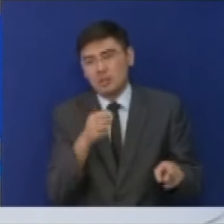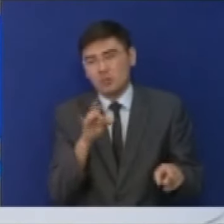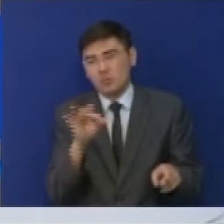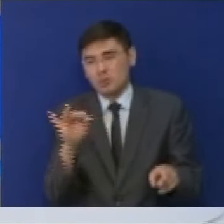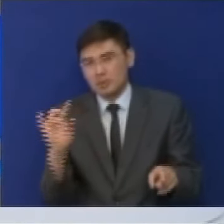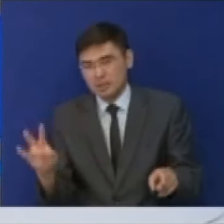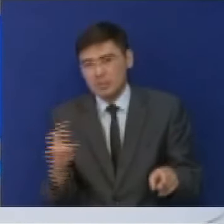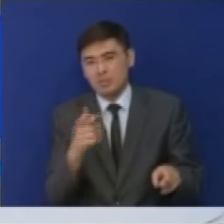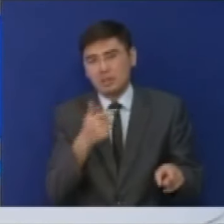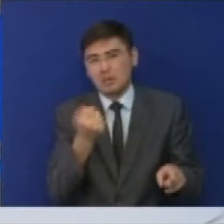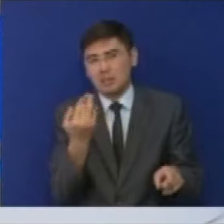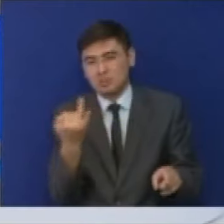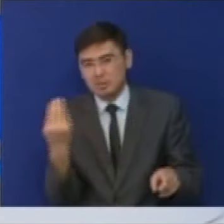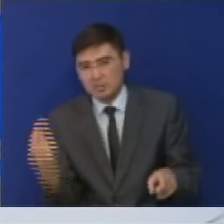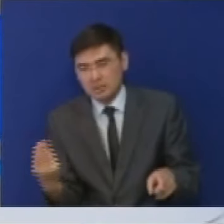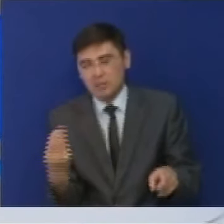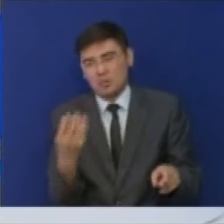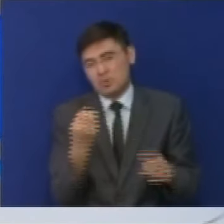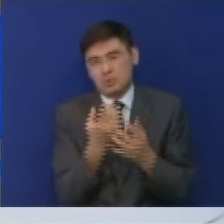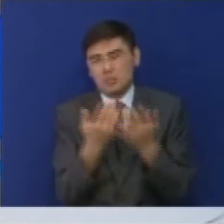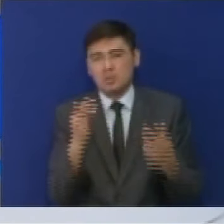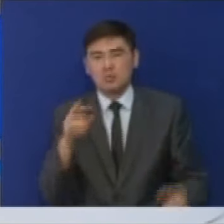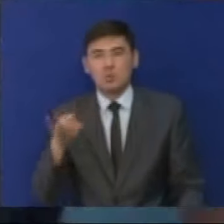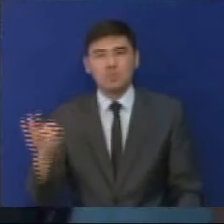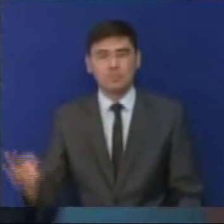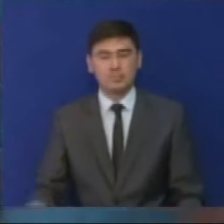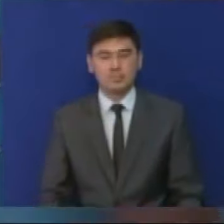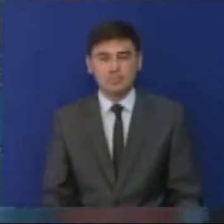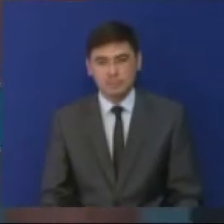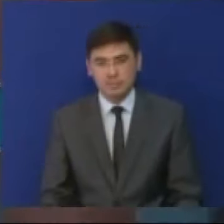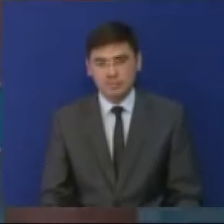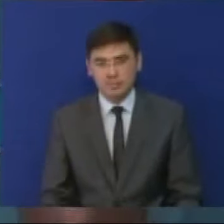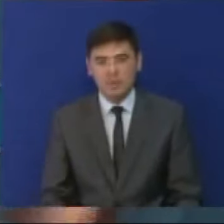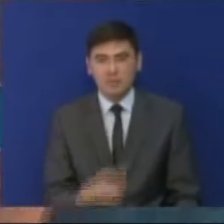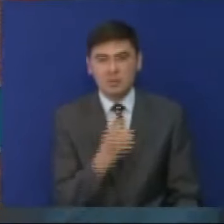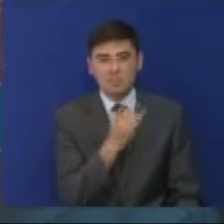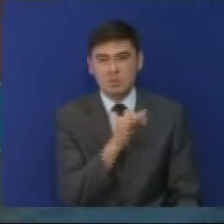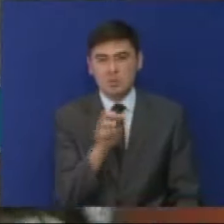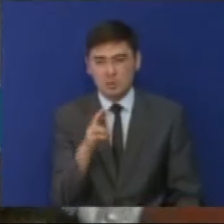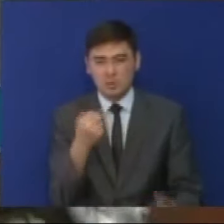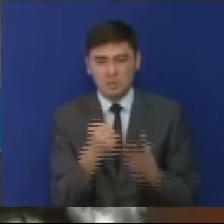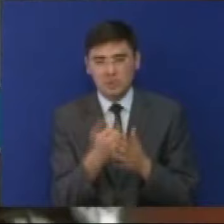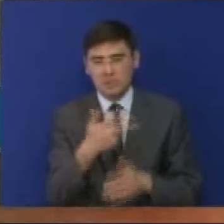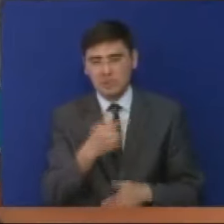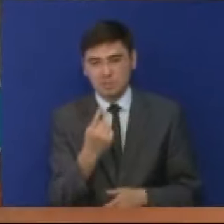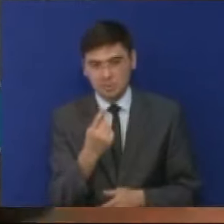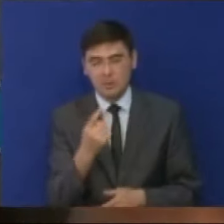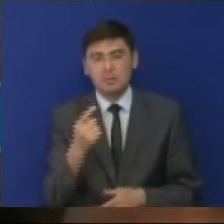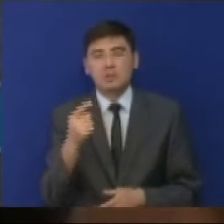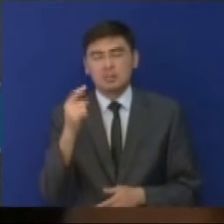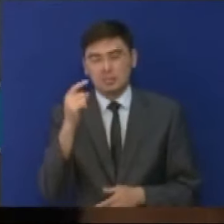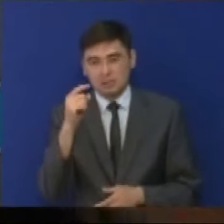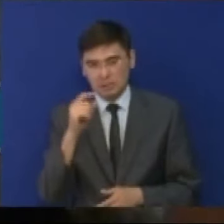гашиш, ацетилированный и экстракционный опий. С 1 июня по 31 октября в Семее проводится